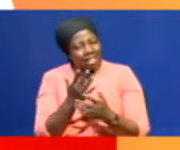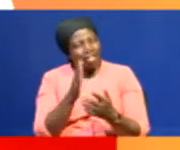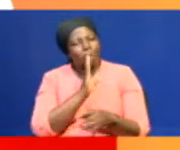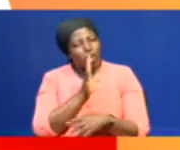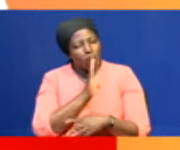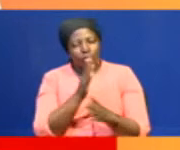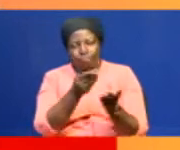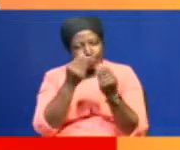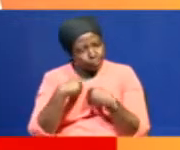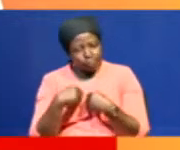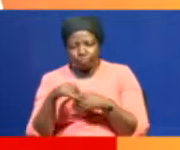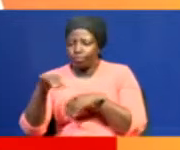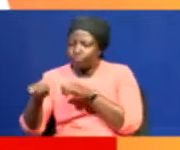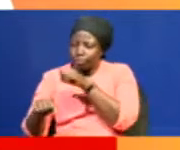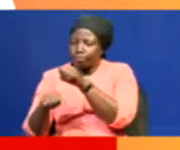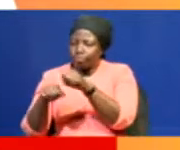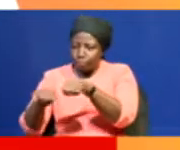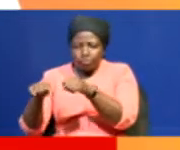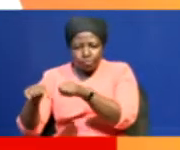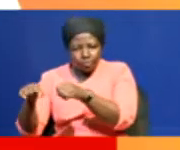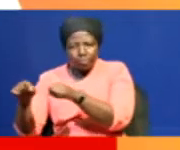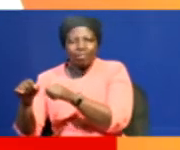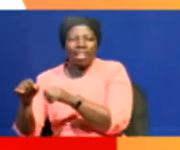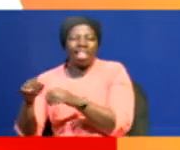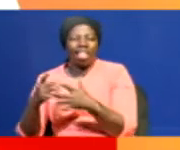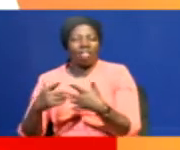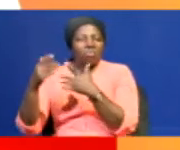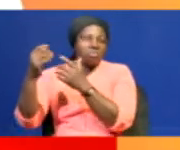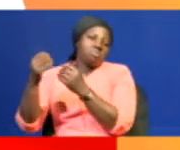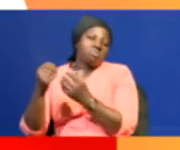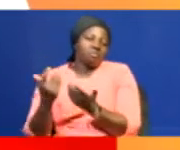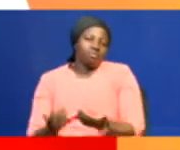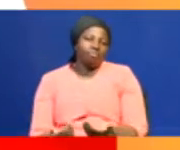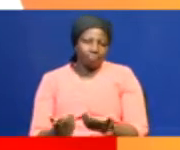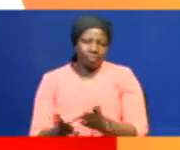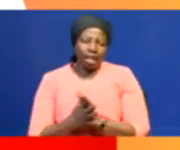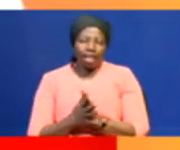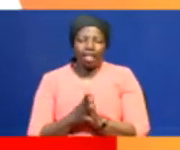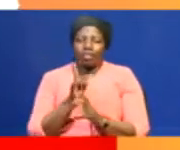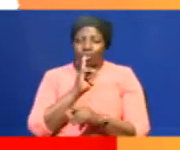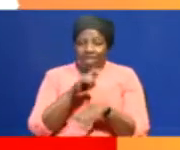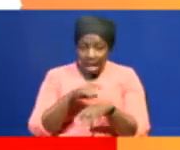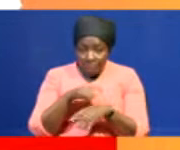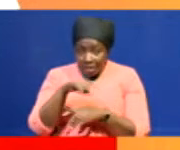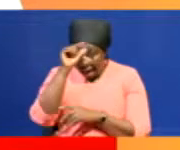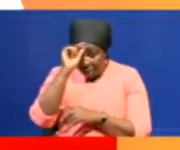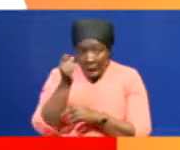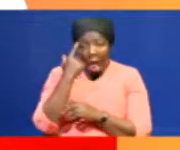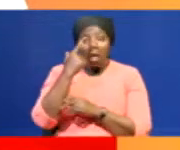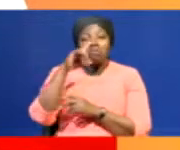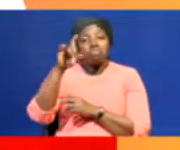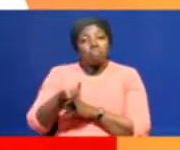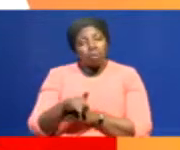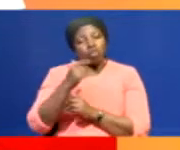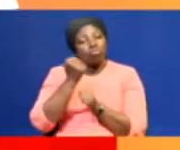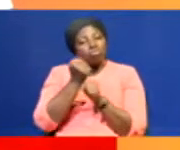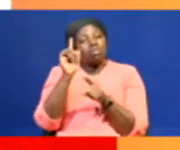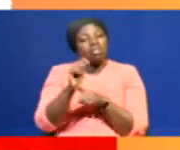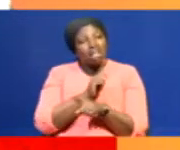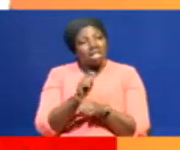mingi. Wakati serikali ilikuja kugundua kumbe lazima tufanye jambo ilikuwa too late. Tulikuwa na